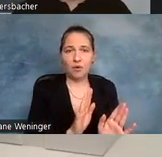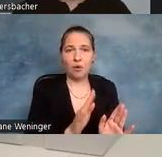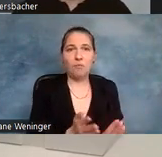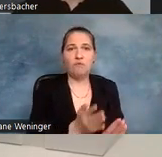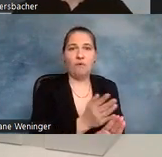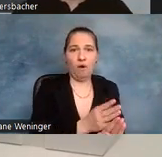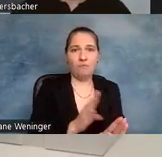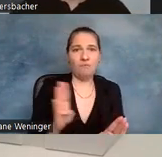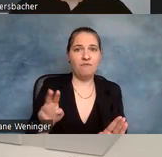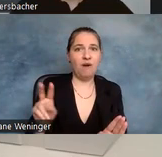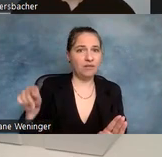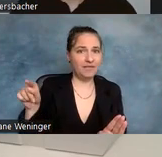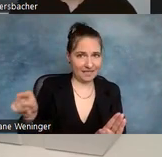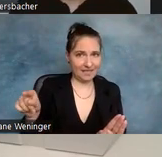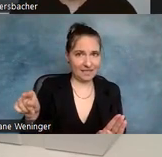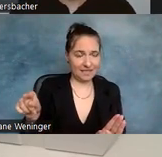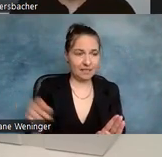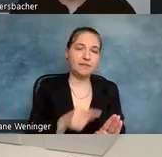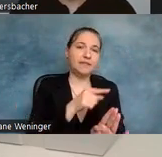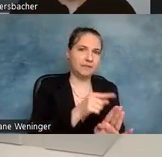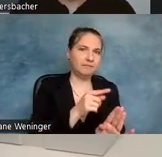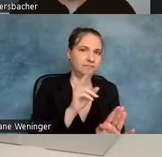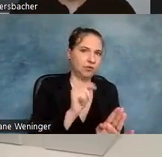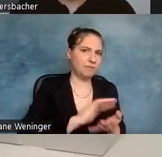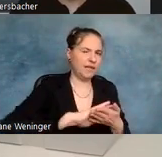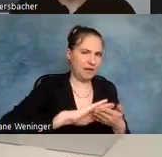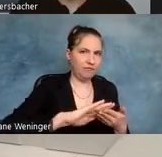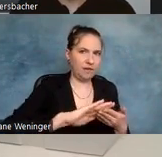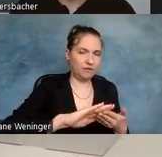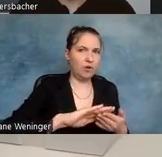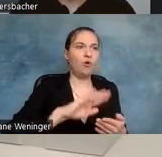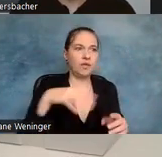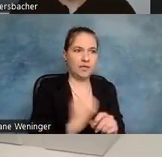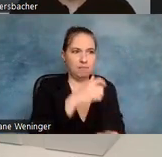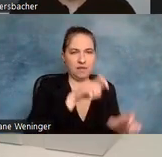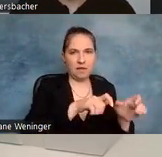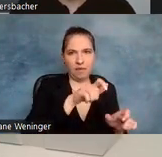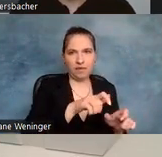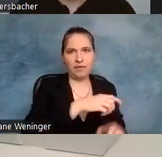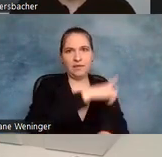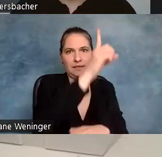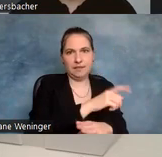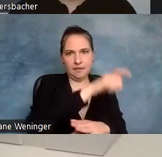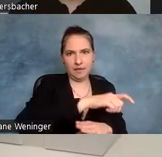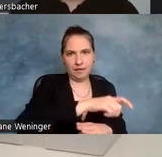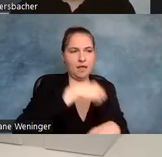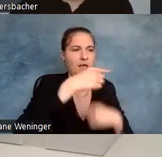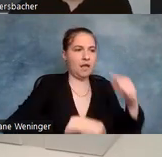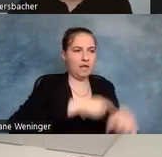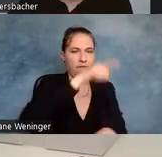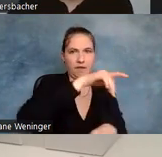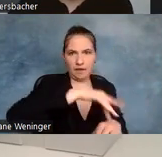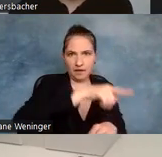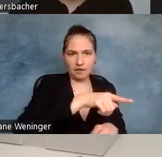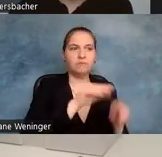anfangen, machen wir zuerst mal einen einfachen Test und schulen die Mitarbeitenden, die Designer, Entwicklerinnen, damit